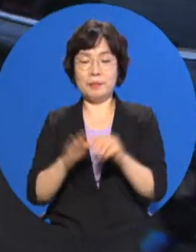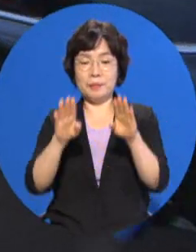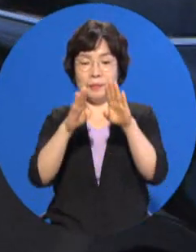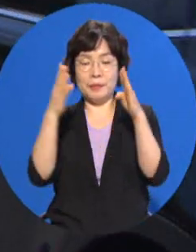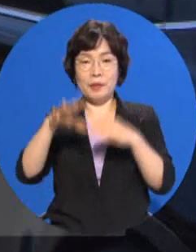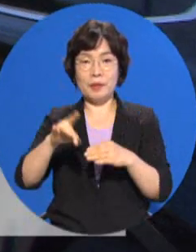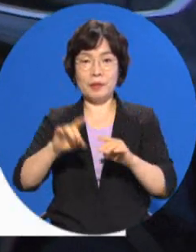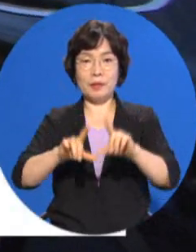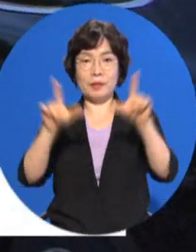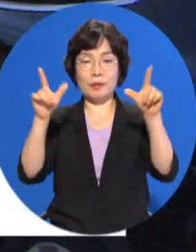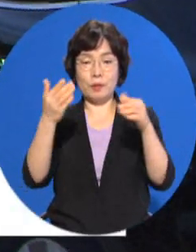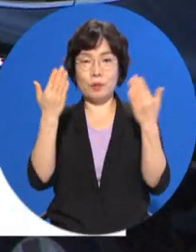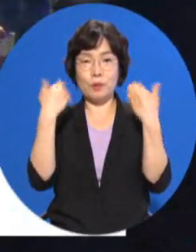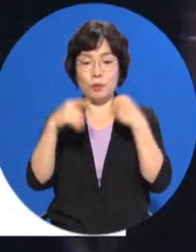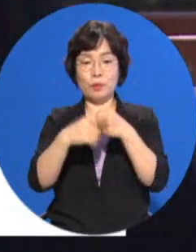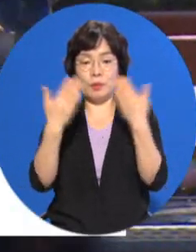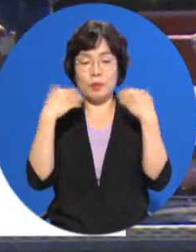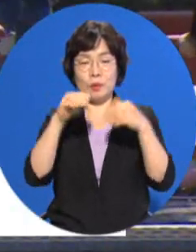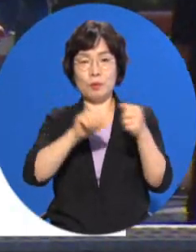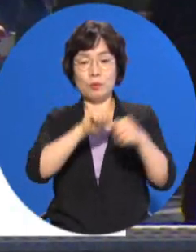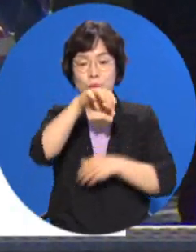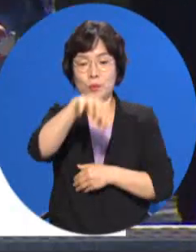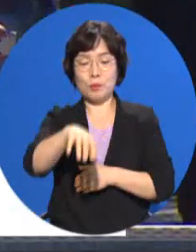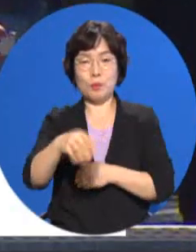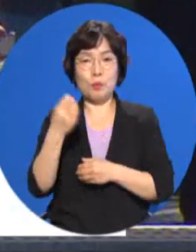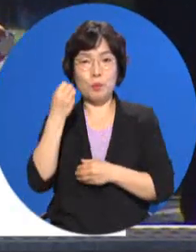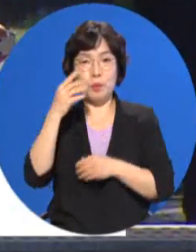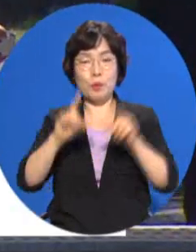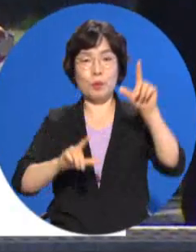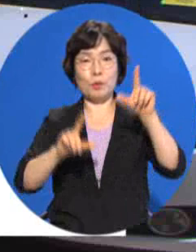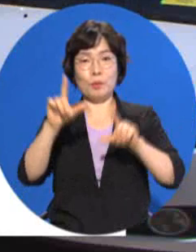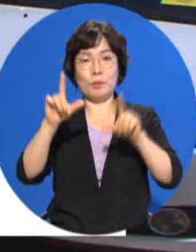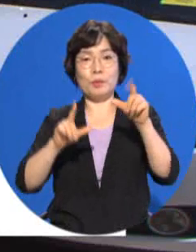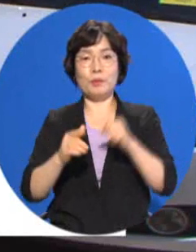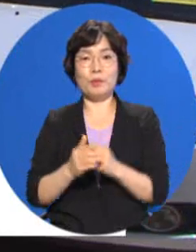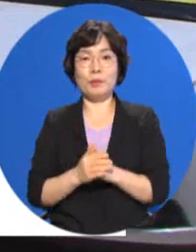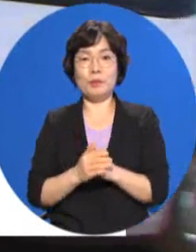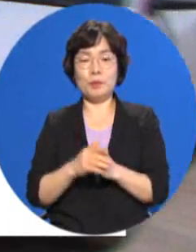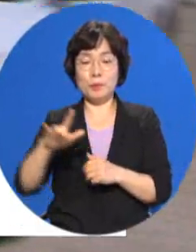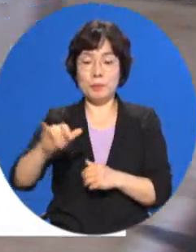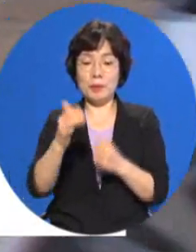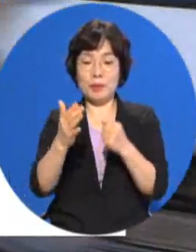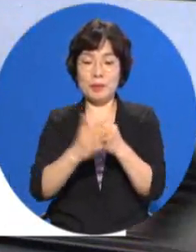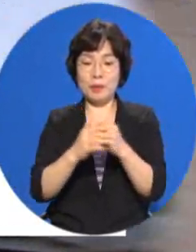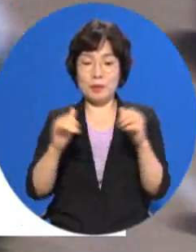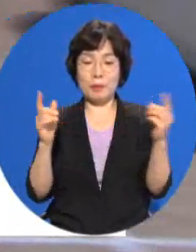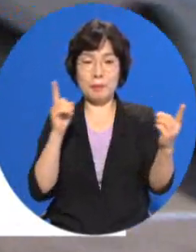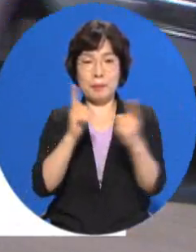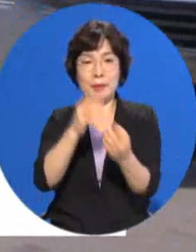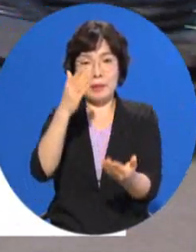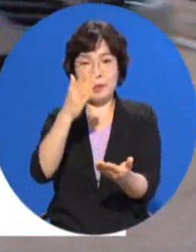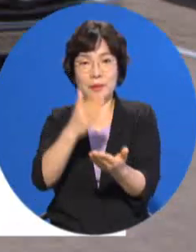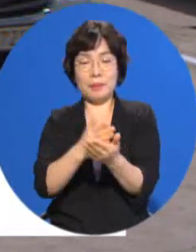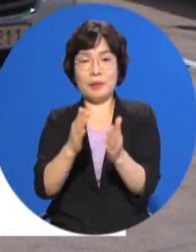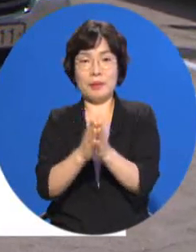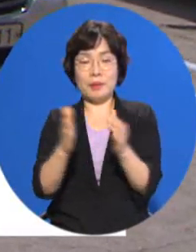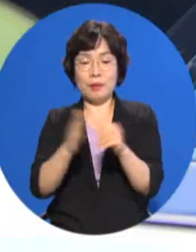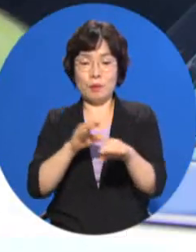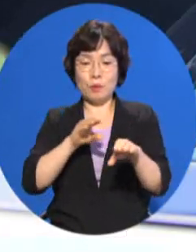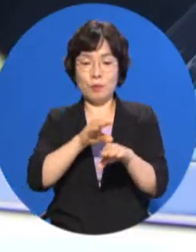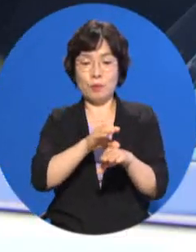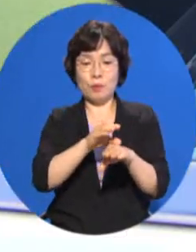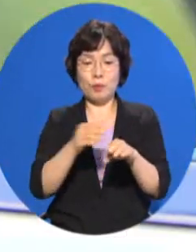첫날을 맞은 한 초등학교 운동장에 이색적인 풍경이 빚어졌습니다. 코로나19로 사회적 거리두기가 시행되자 차를